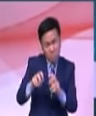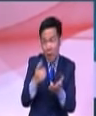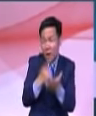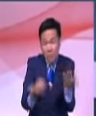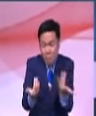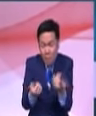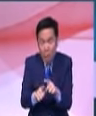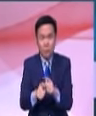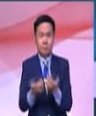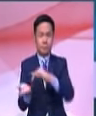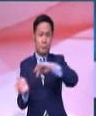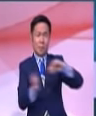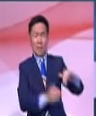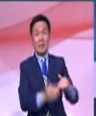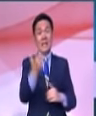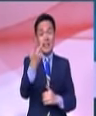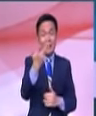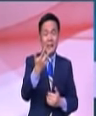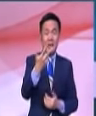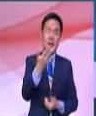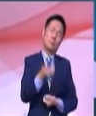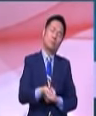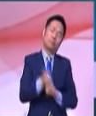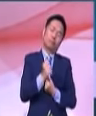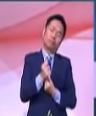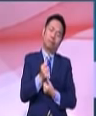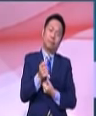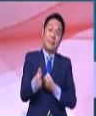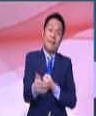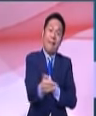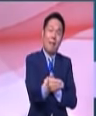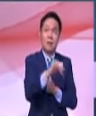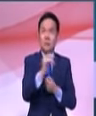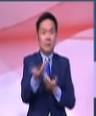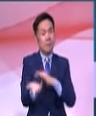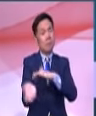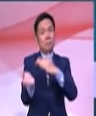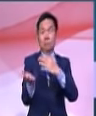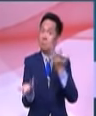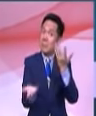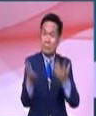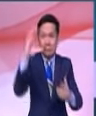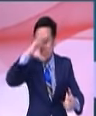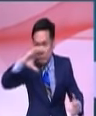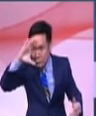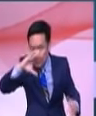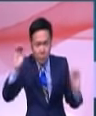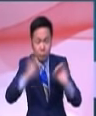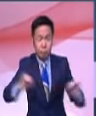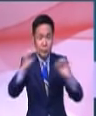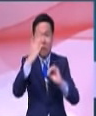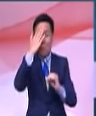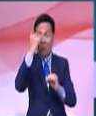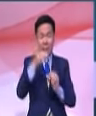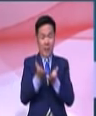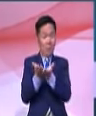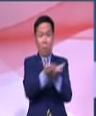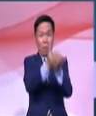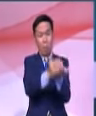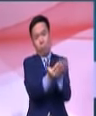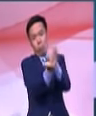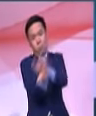Tiga pemancing dikhawatiri hilang apabila bot gentian dinaiki dipercayai karam kira-kira 12 batu nautika dari jeti bampiran Kuala